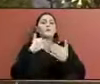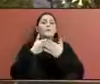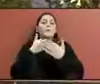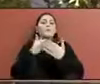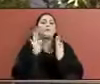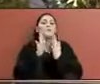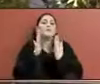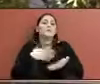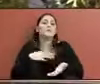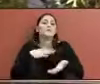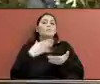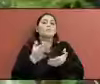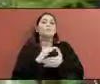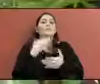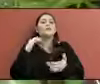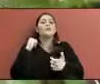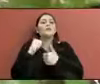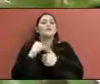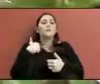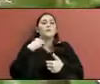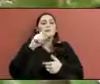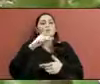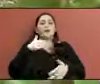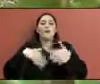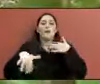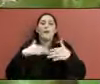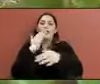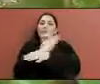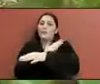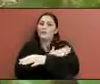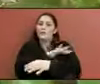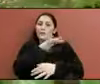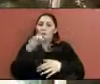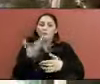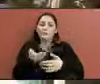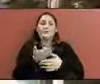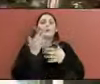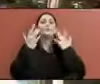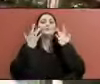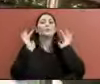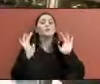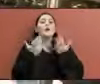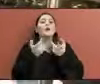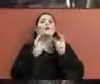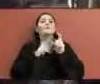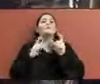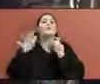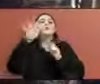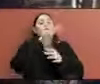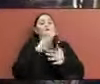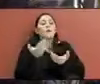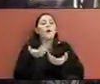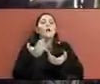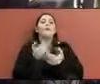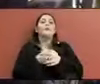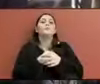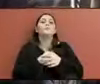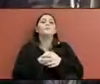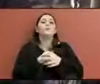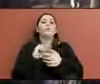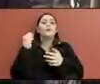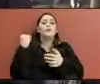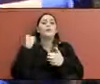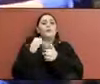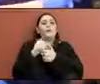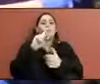istiyorum. Yine bizim engelli vatandaşlarımızın kültürel, sosyal faaliyetleri noktasında yine yeni bir